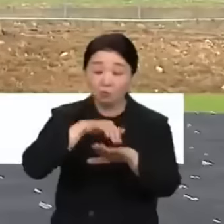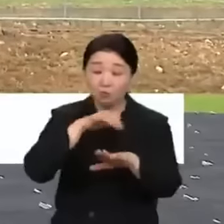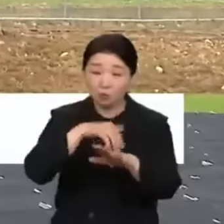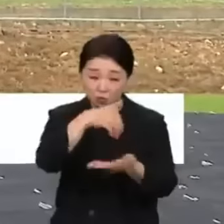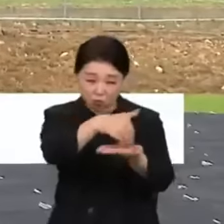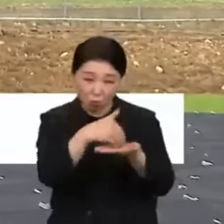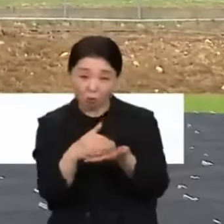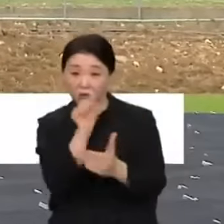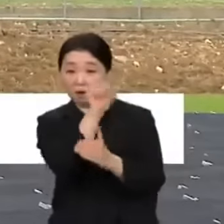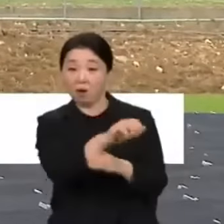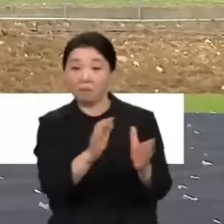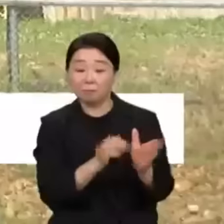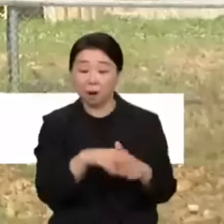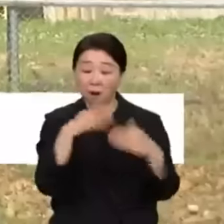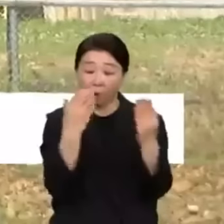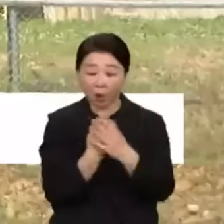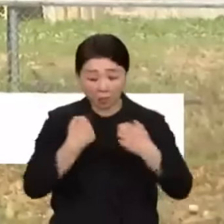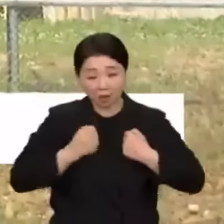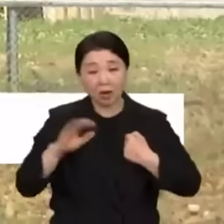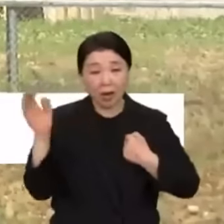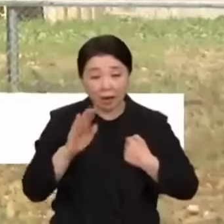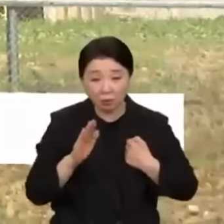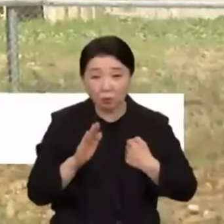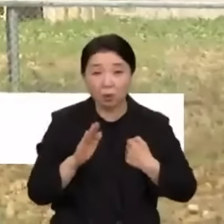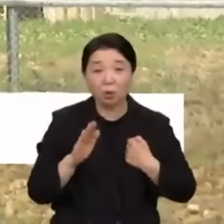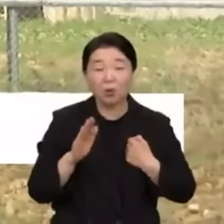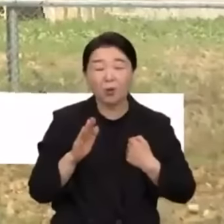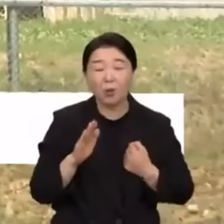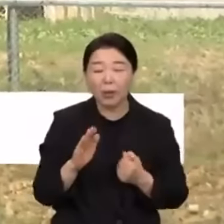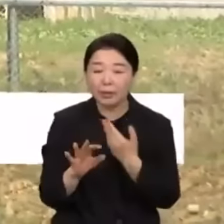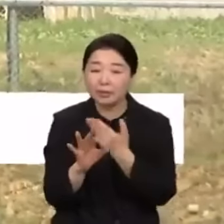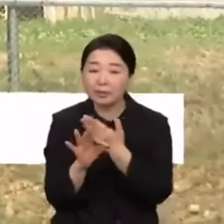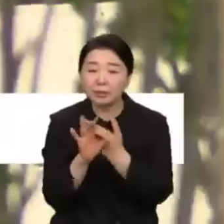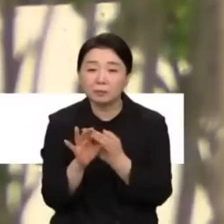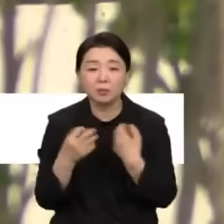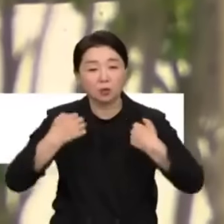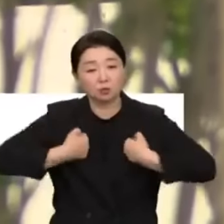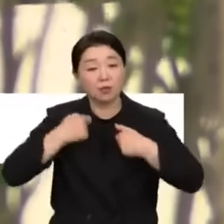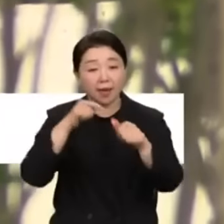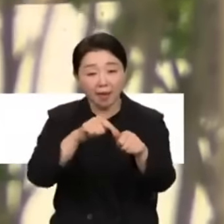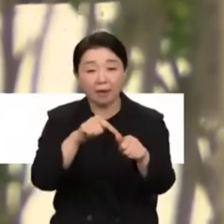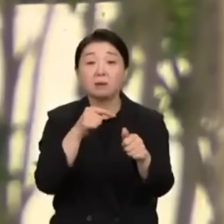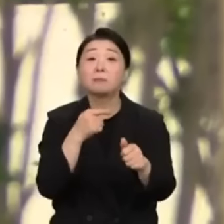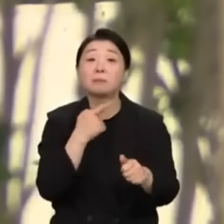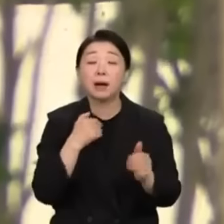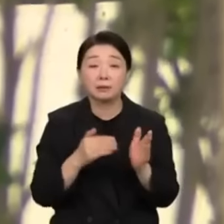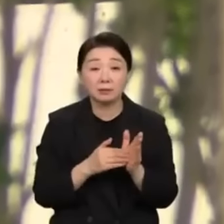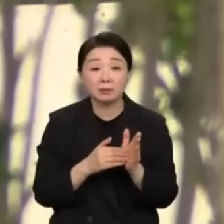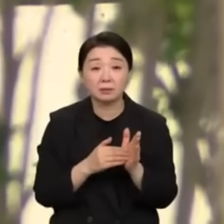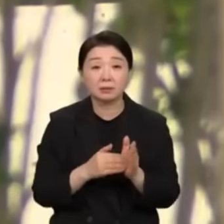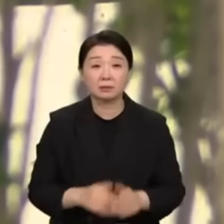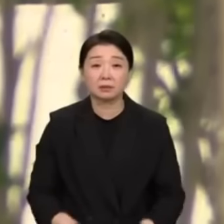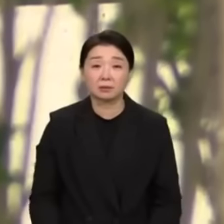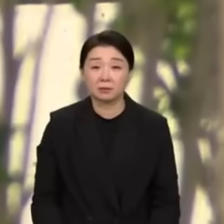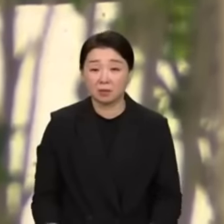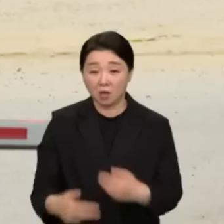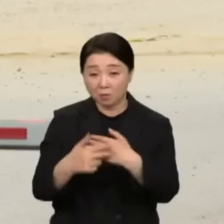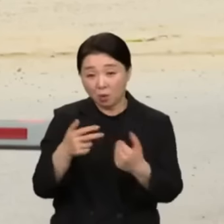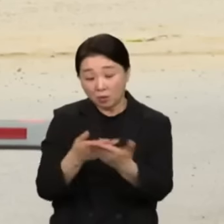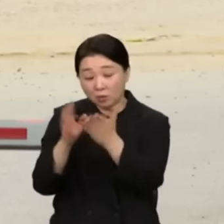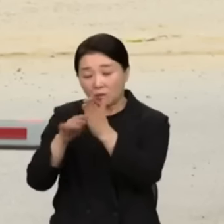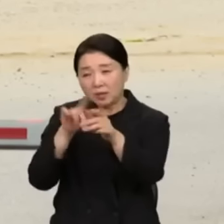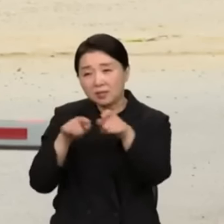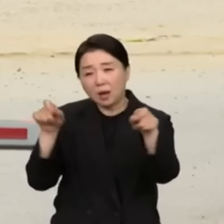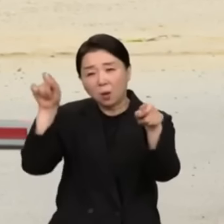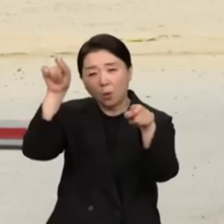뿐이고 완전군장보다 무게가 덜 나가는 가군장을 지시했다고 주장했습니다. 그러면서 병원 이송에 시간이